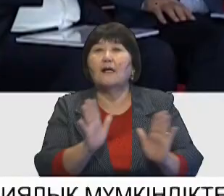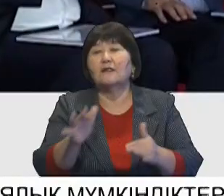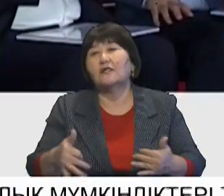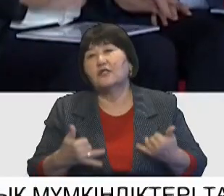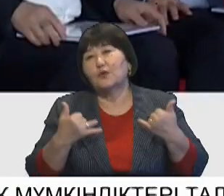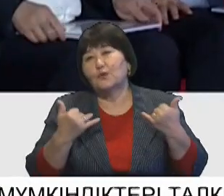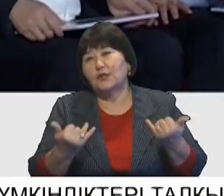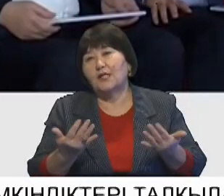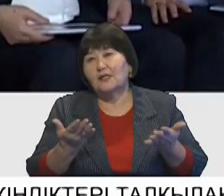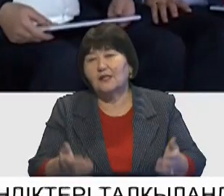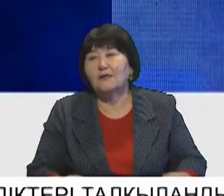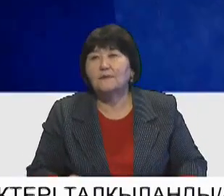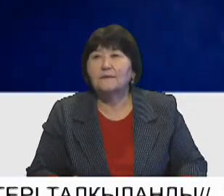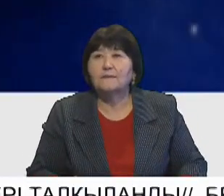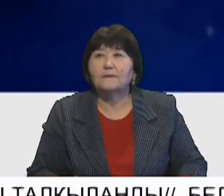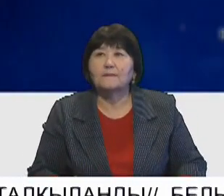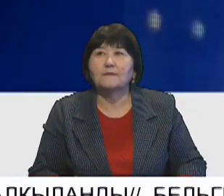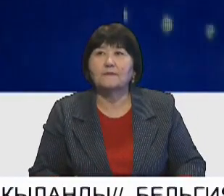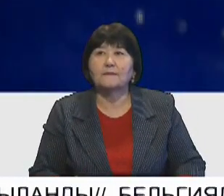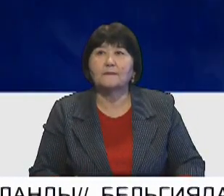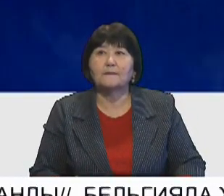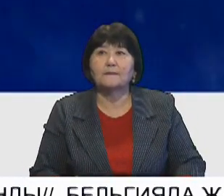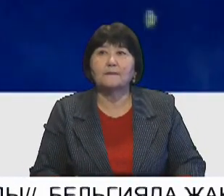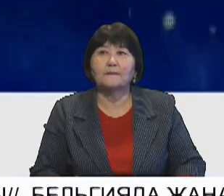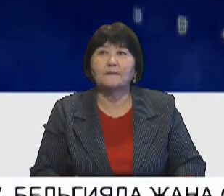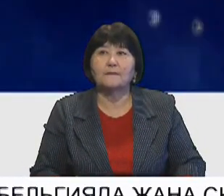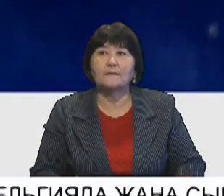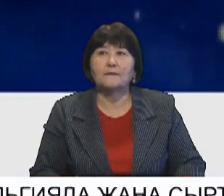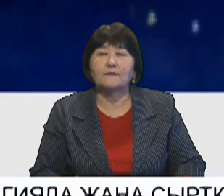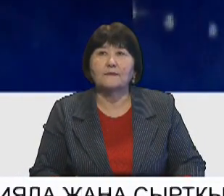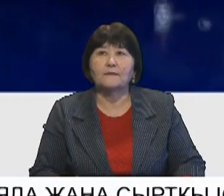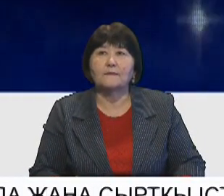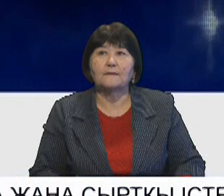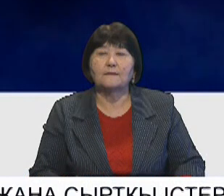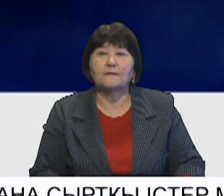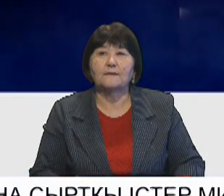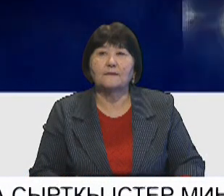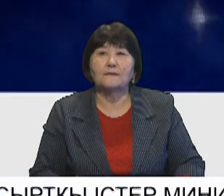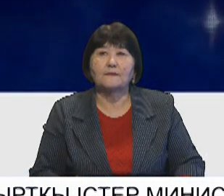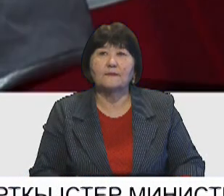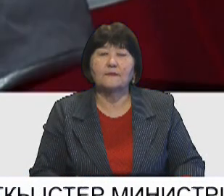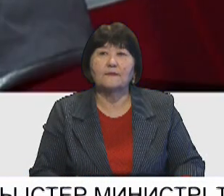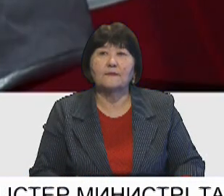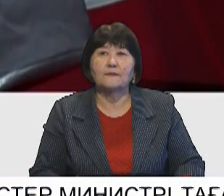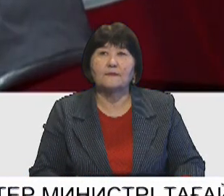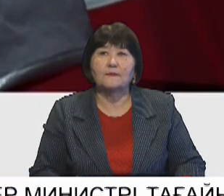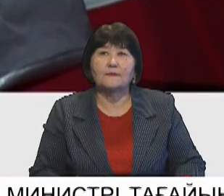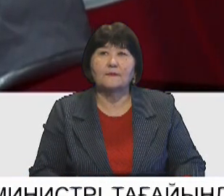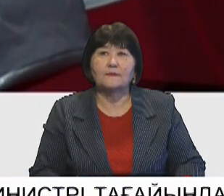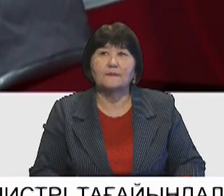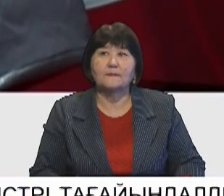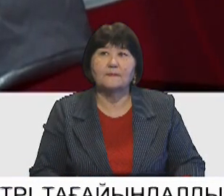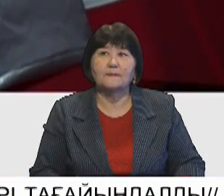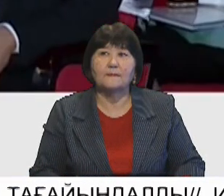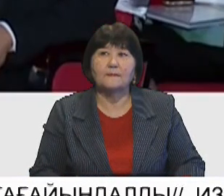шашылды. Тарихым тереңде, таңбалы тасындап, қадірлі мен үшін, қартымда